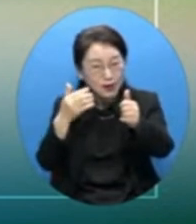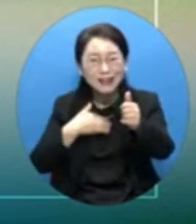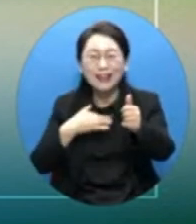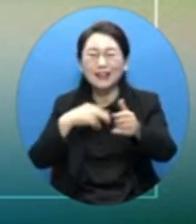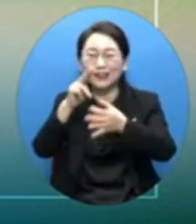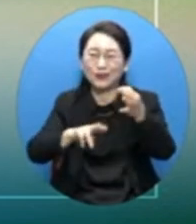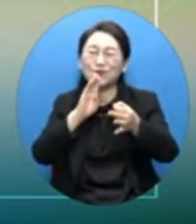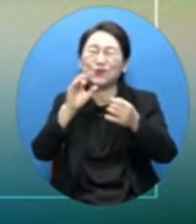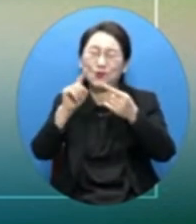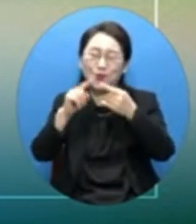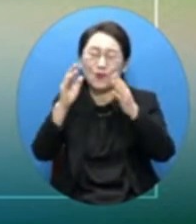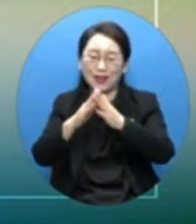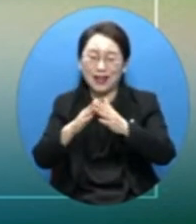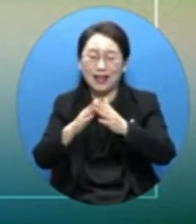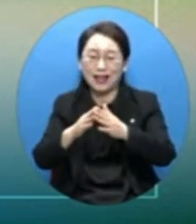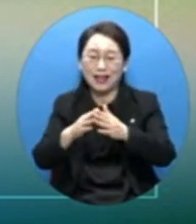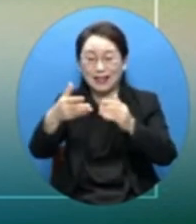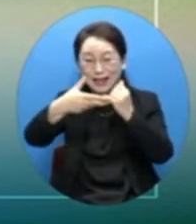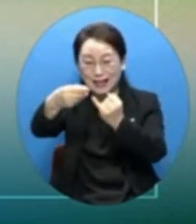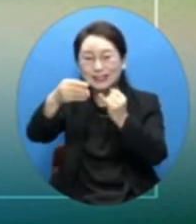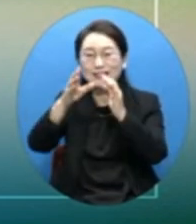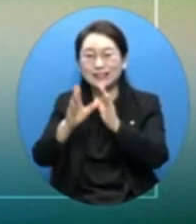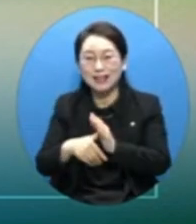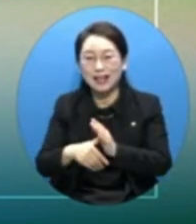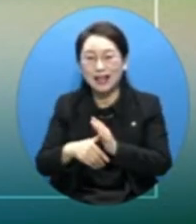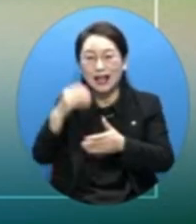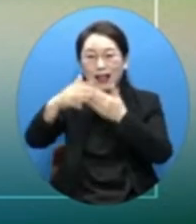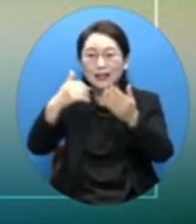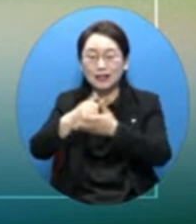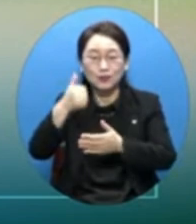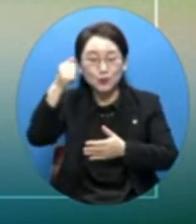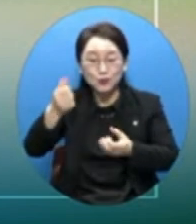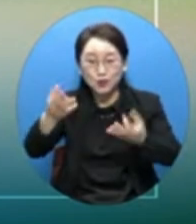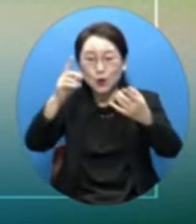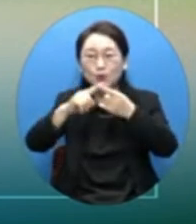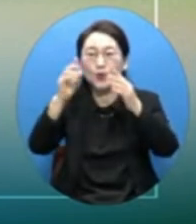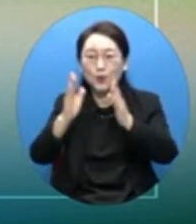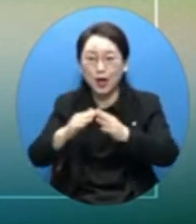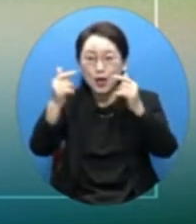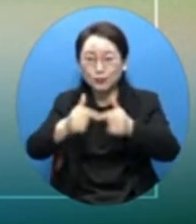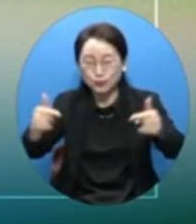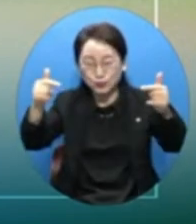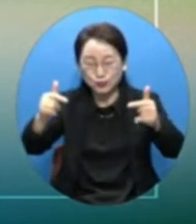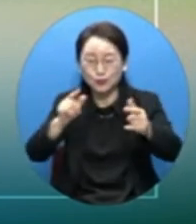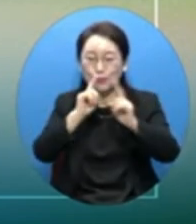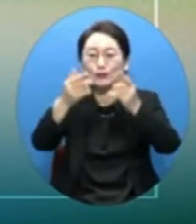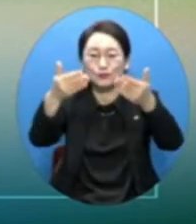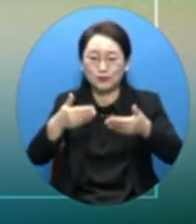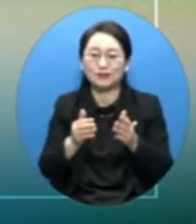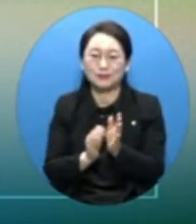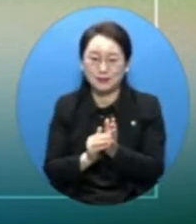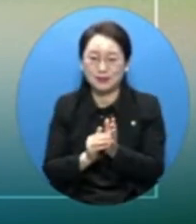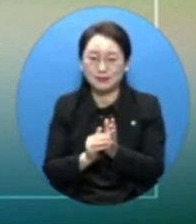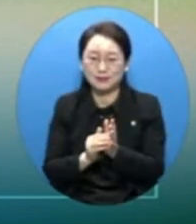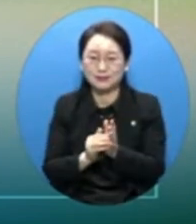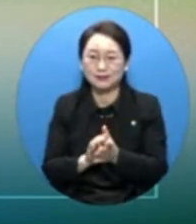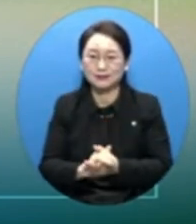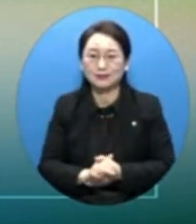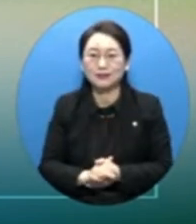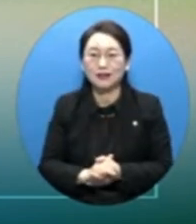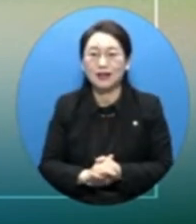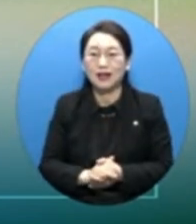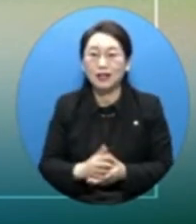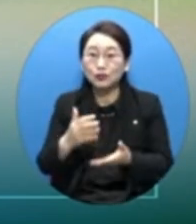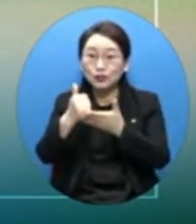the church, the Lord gave me a word about the revival that was going to come, church. Well, the Lord said to